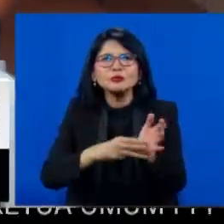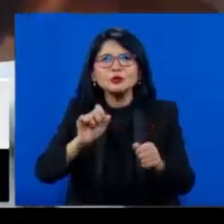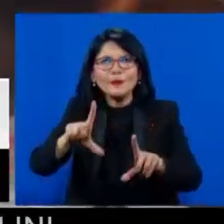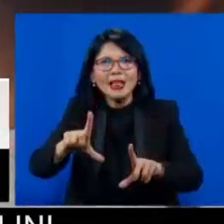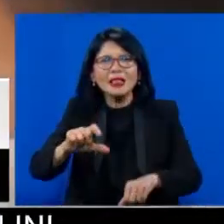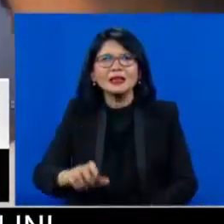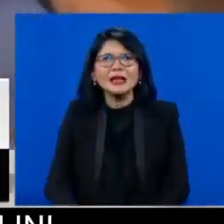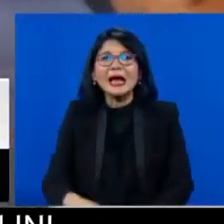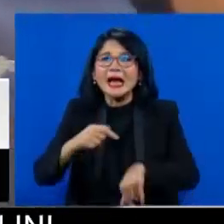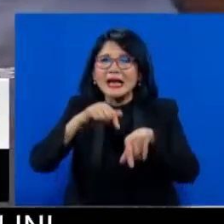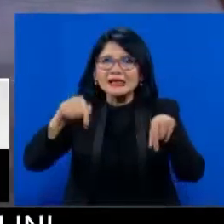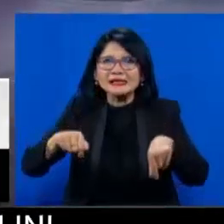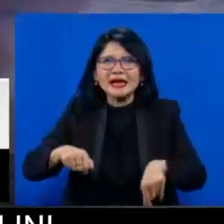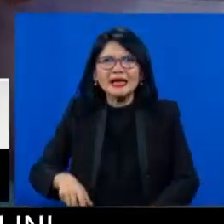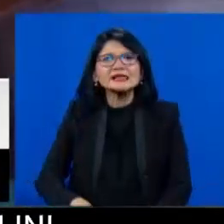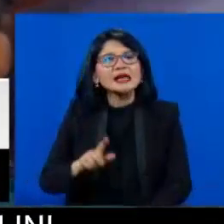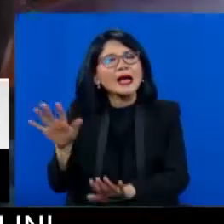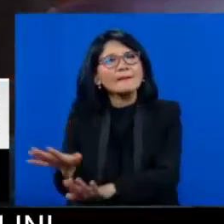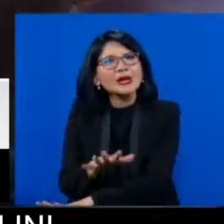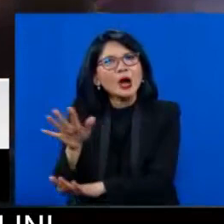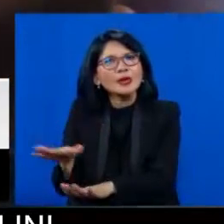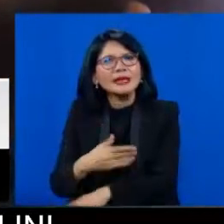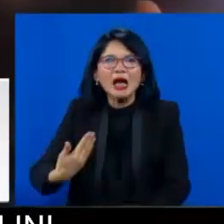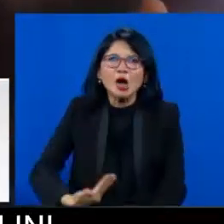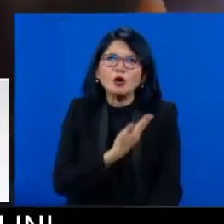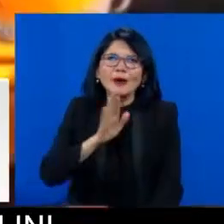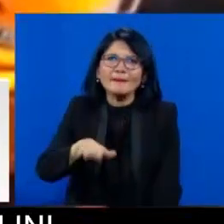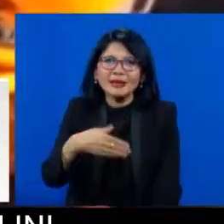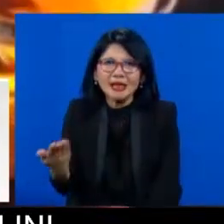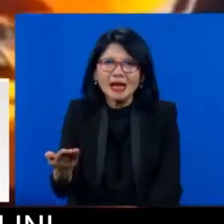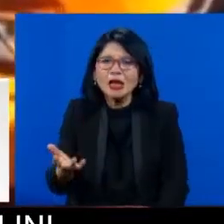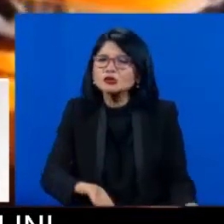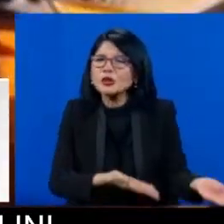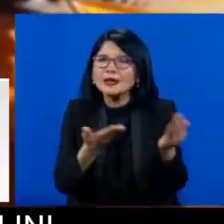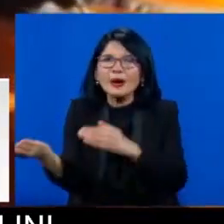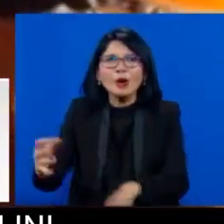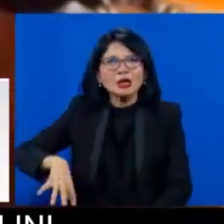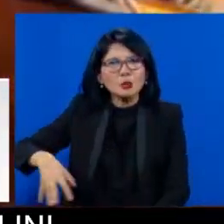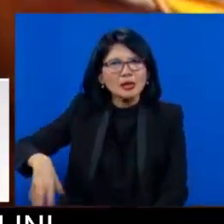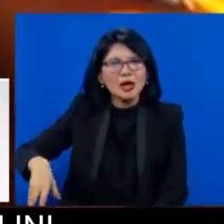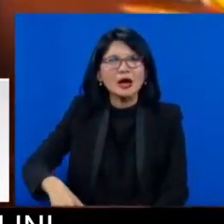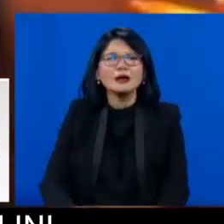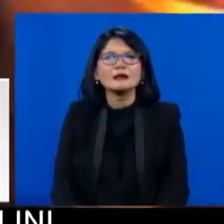SAR. Kini mereka sedang menjalani perawatan dan korban meninggal sudah dikembalikan ke pihak keluarga.